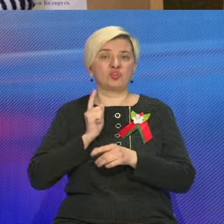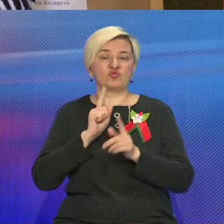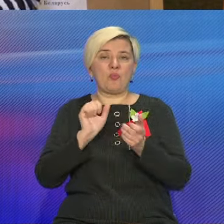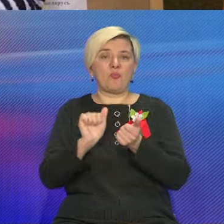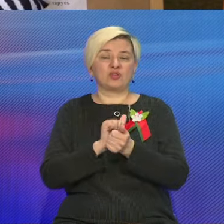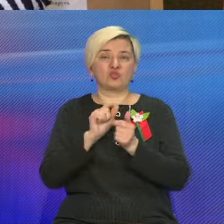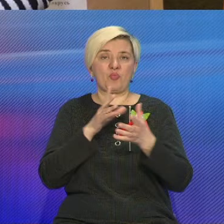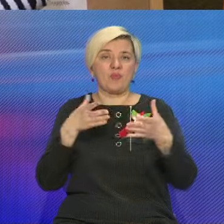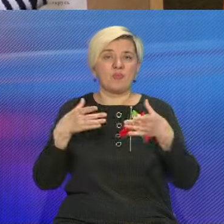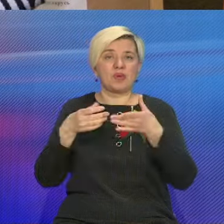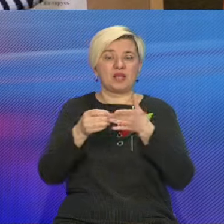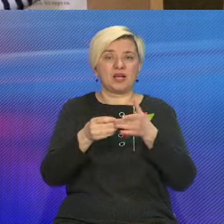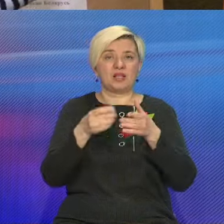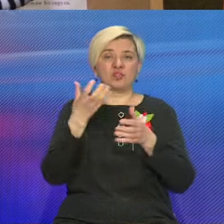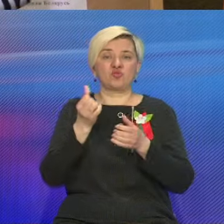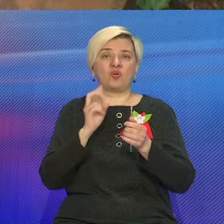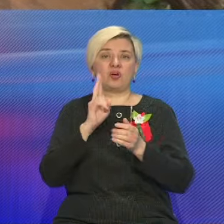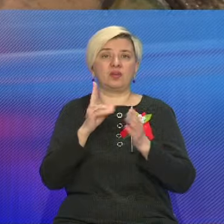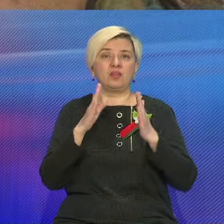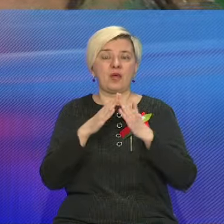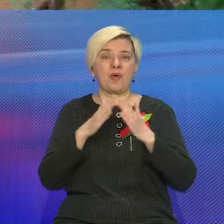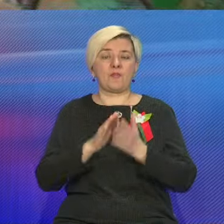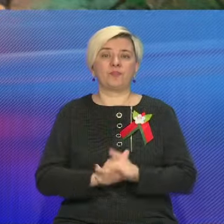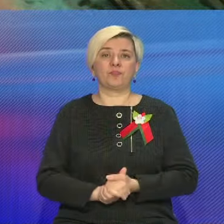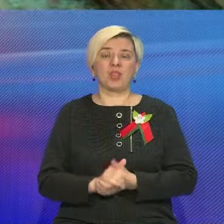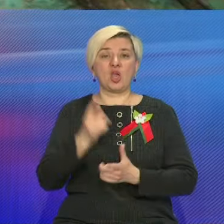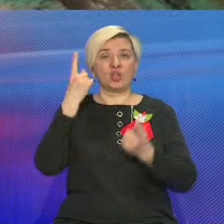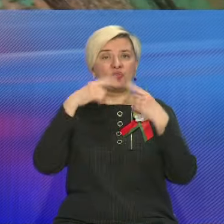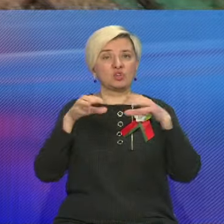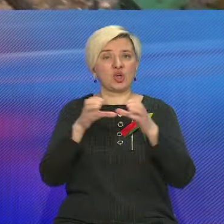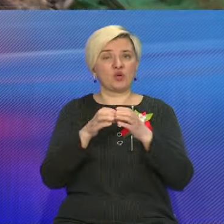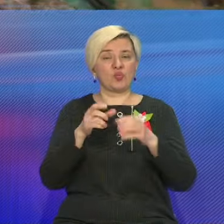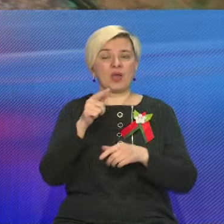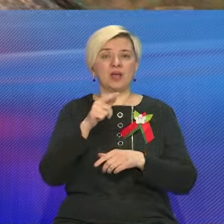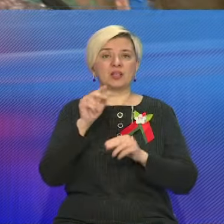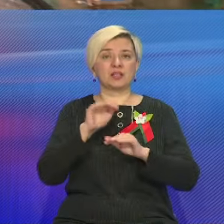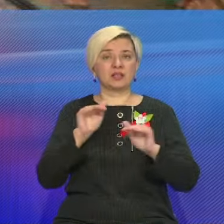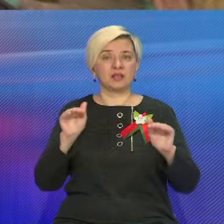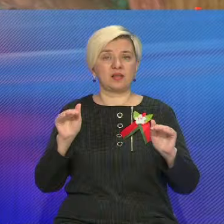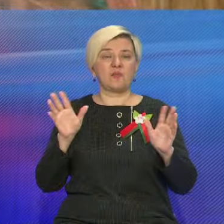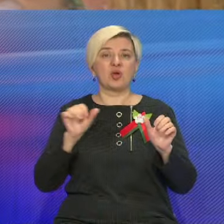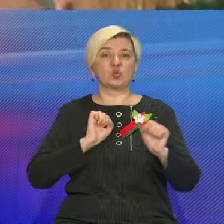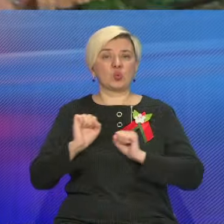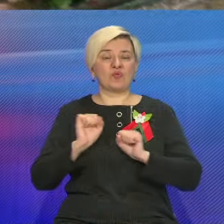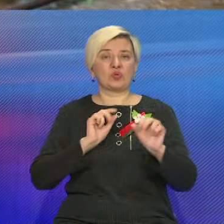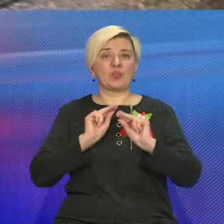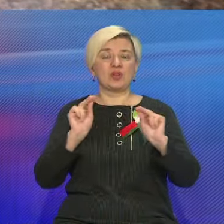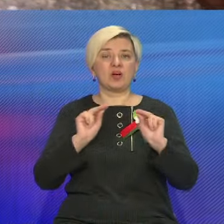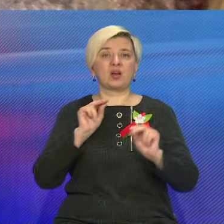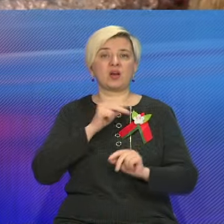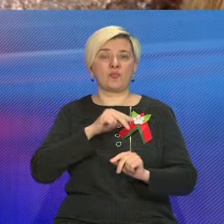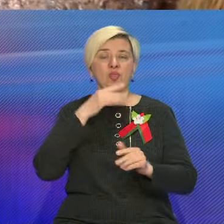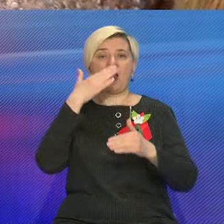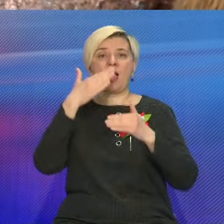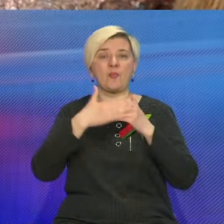потом приклеить его еще к домам. Творчая група гімназістаў пад кіраўніцтвам педагогаў працавала над стварэннем макета на працягу амаль